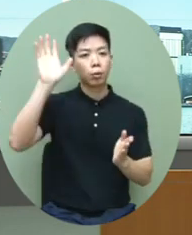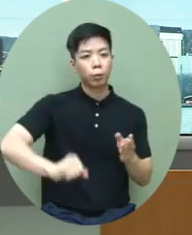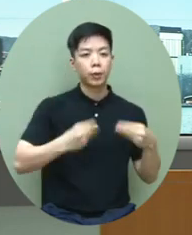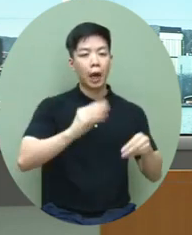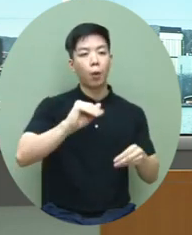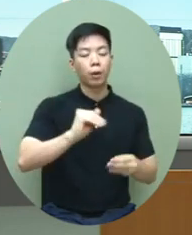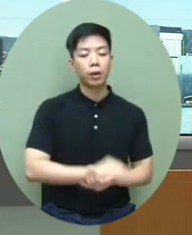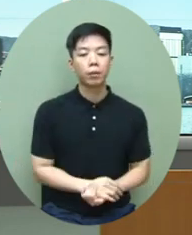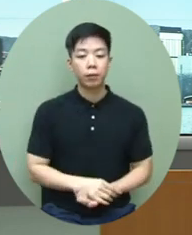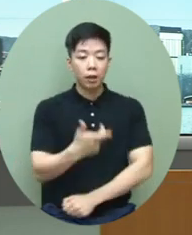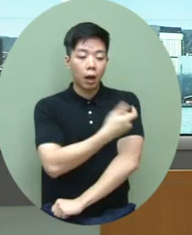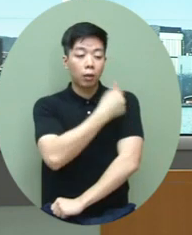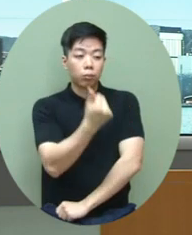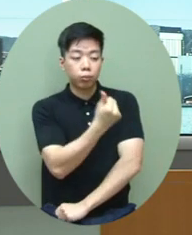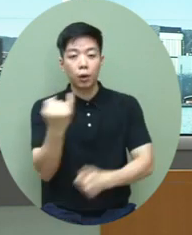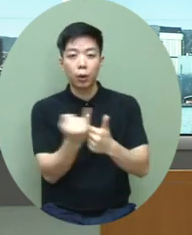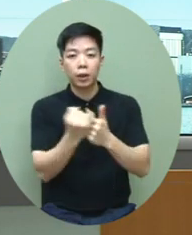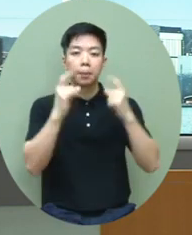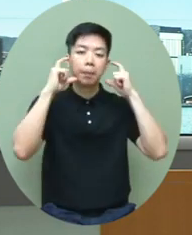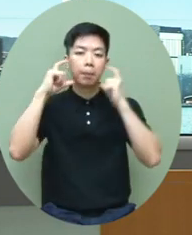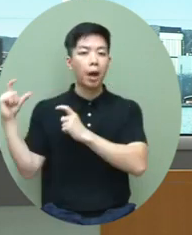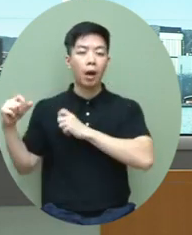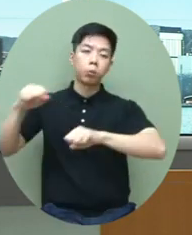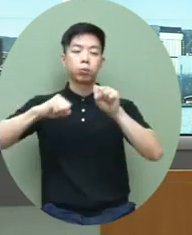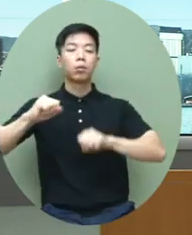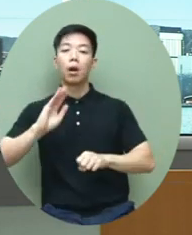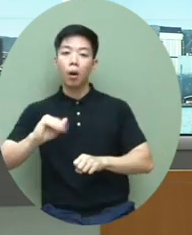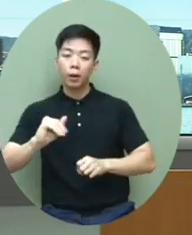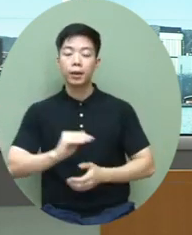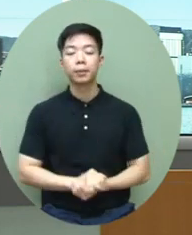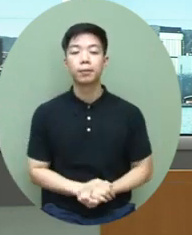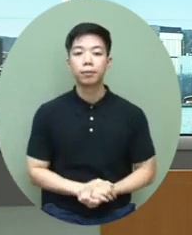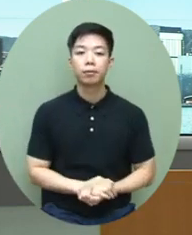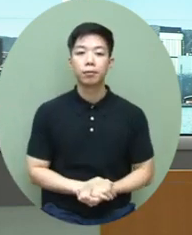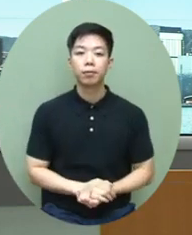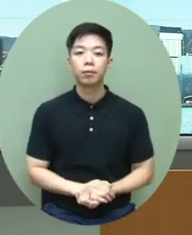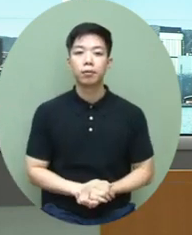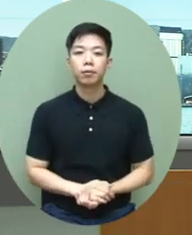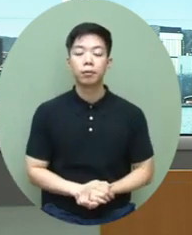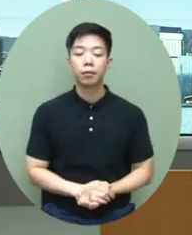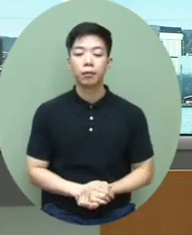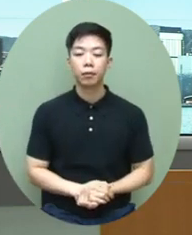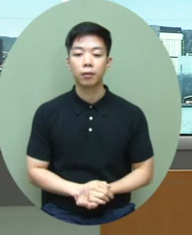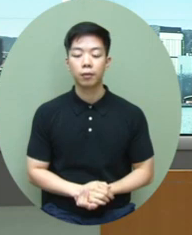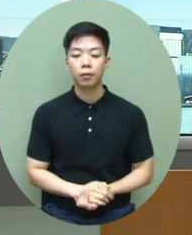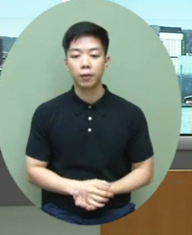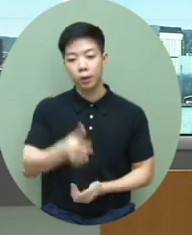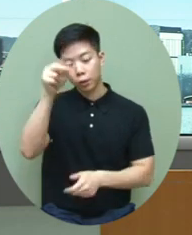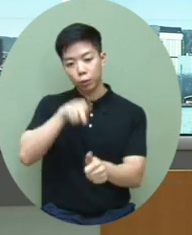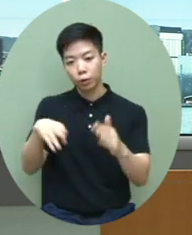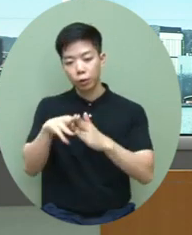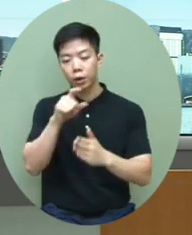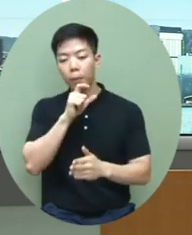生都可以除口罩嘅活動啦。有冇話 CHP 會有啲乜嘢指引俾翻教育局去安排呢啲皇馬嘅師生可以點樣做